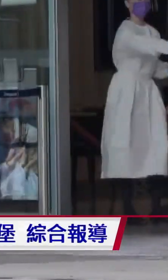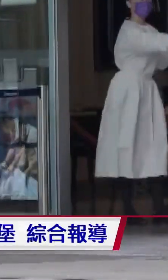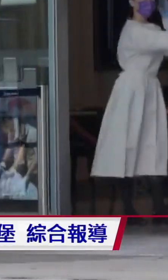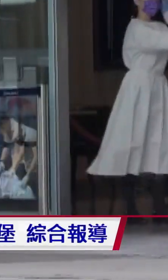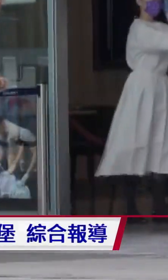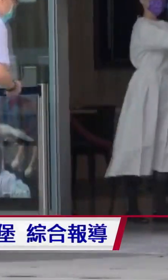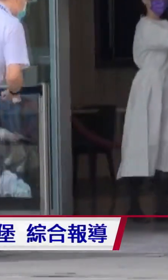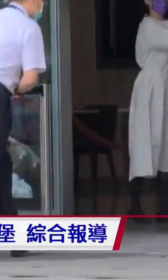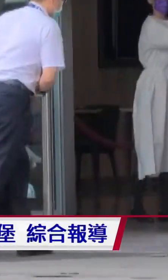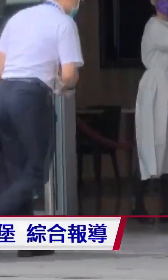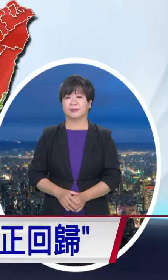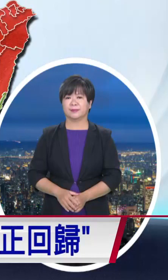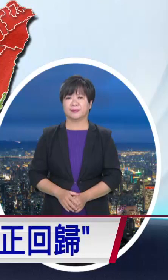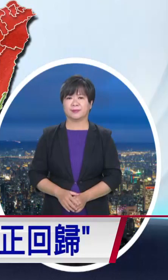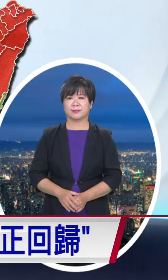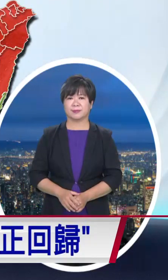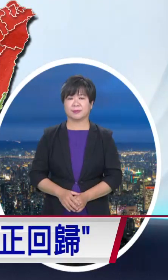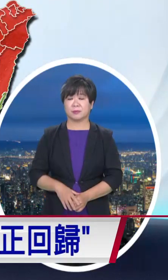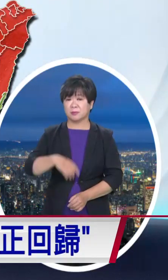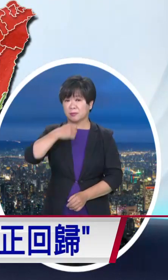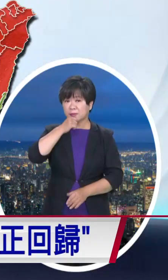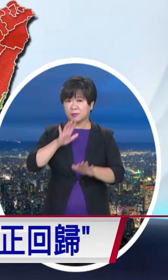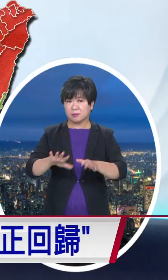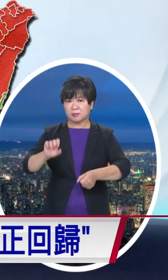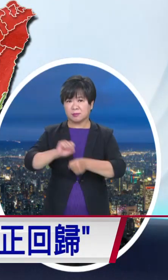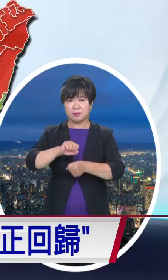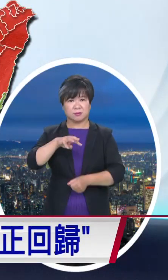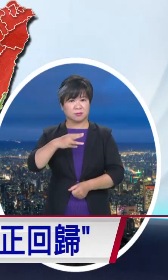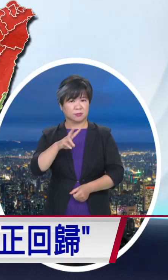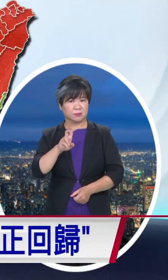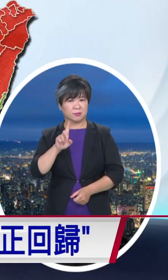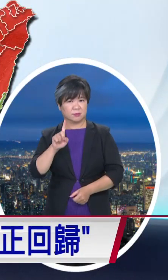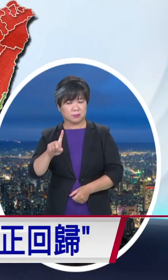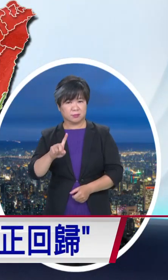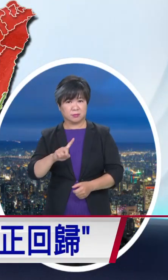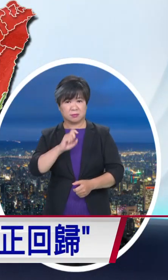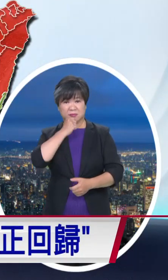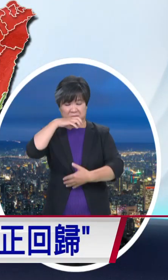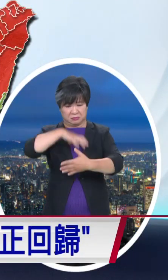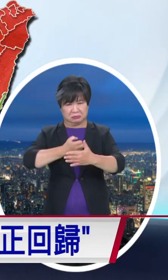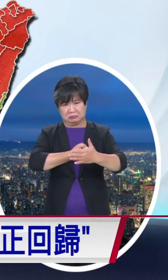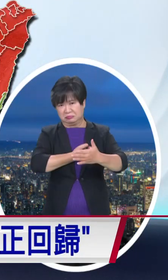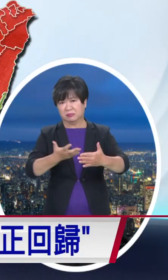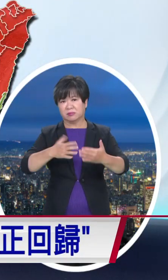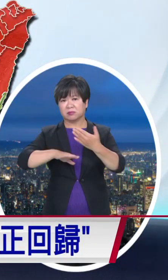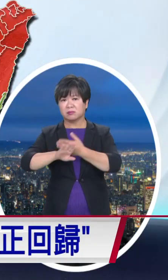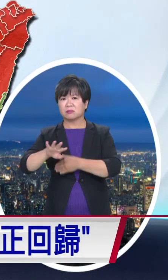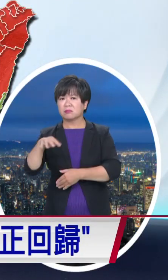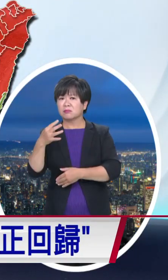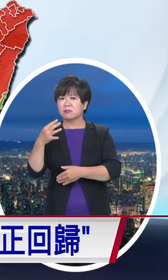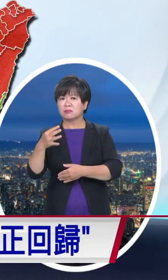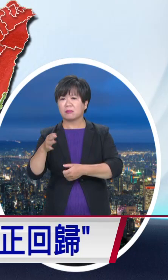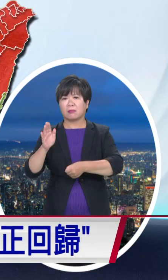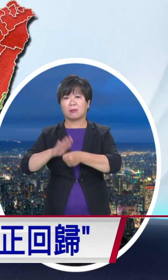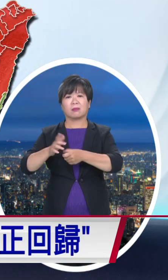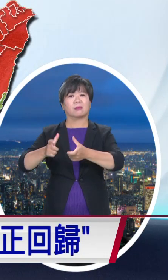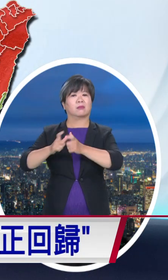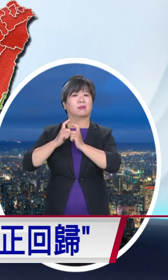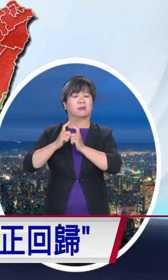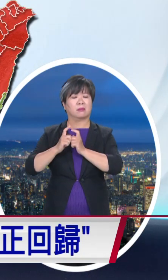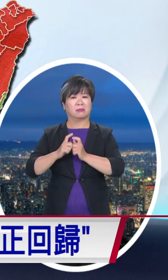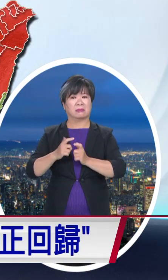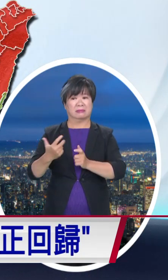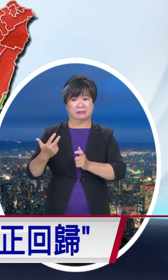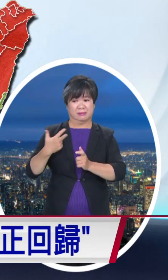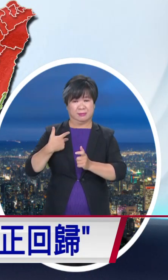者综合报道。 国内今天除了新增321起本土病例，另外还有400例校正回归到上个